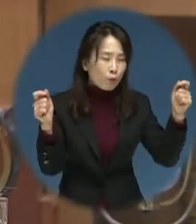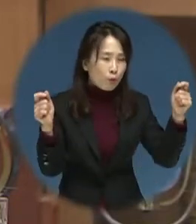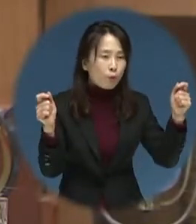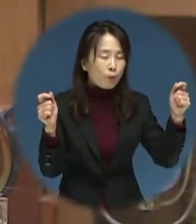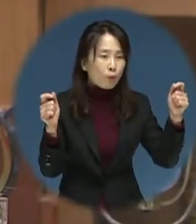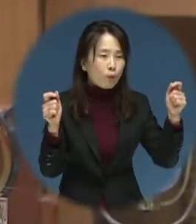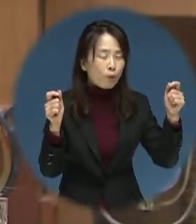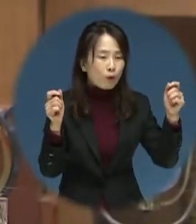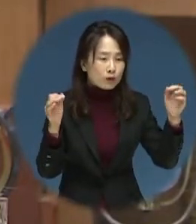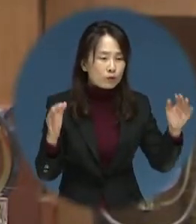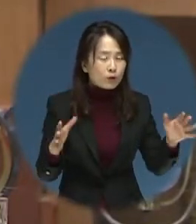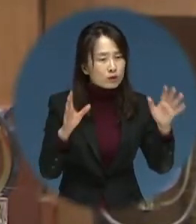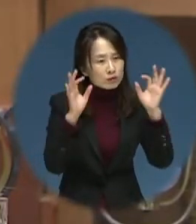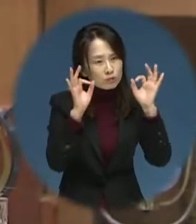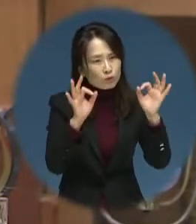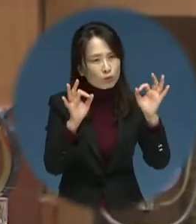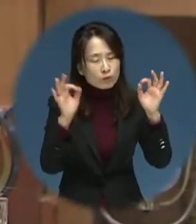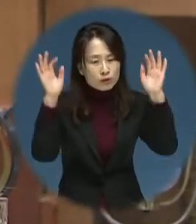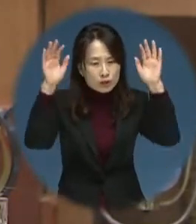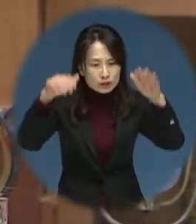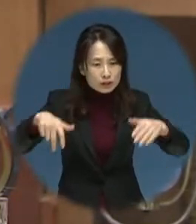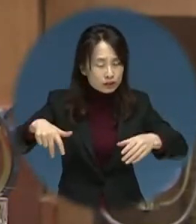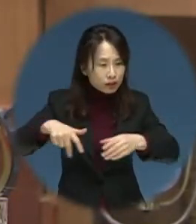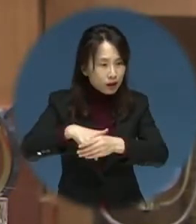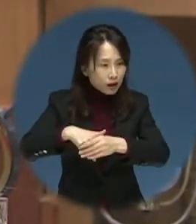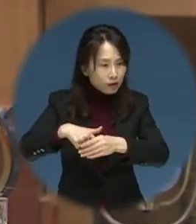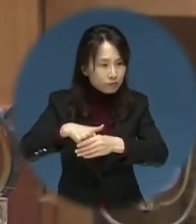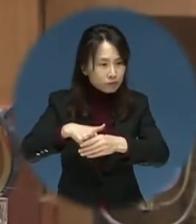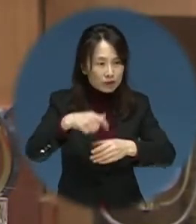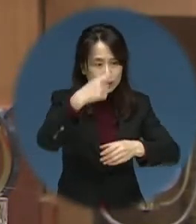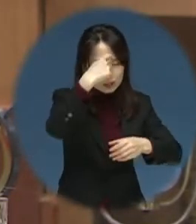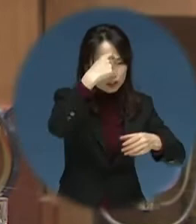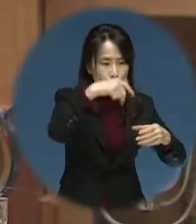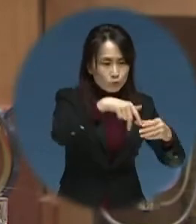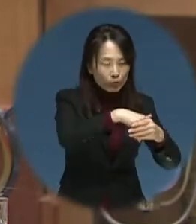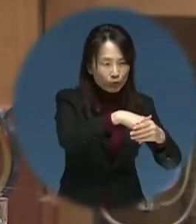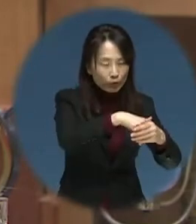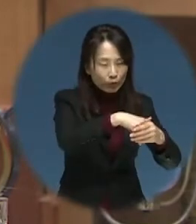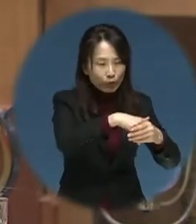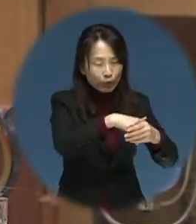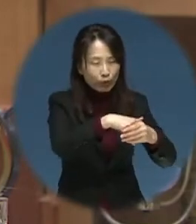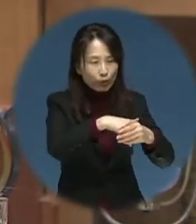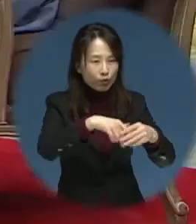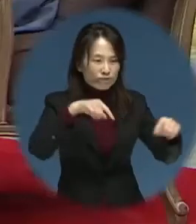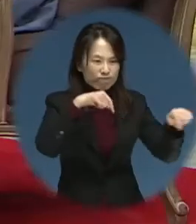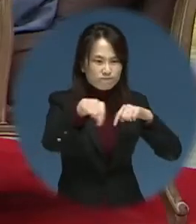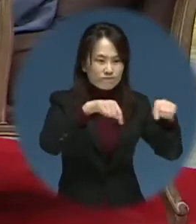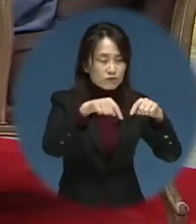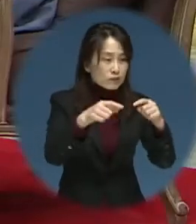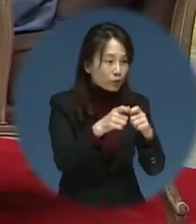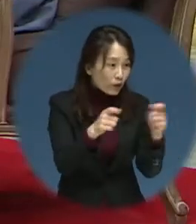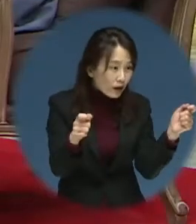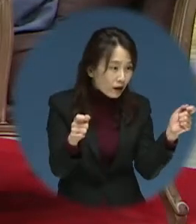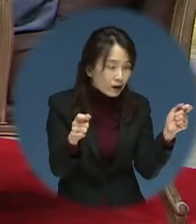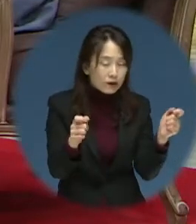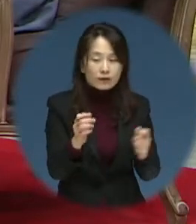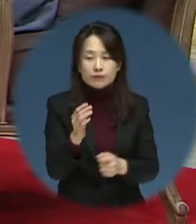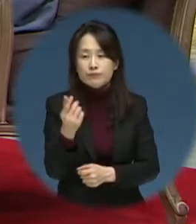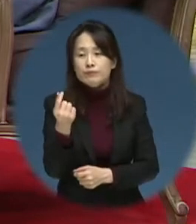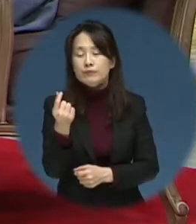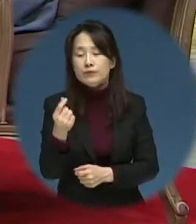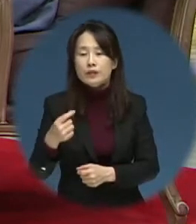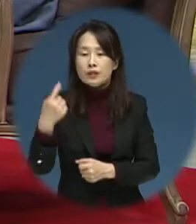보면 이슬람 쪽이 기독교 유럽을 대부분 오래 지배했죠? 1000년 가까이 그죠?